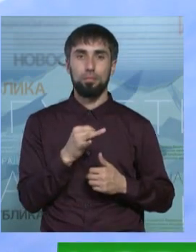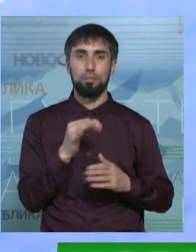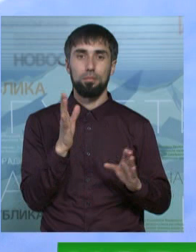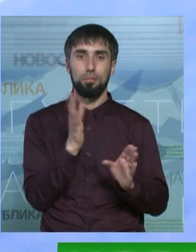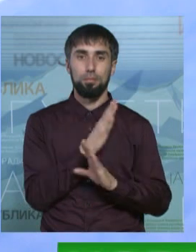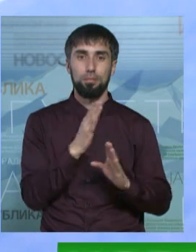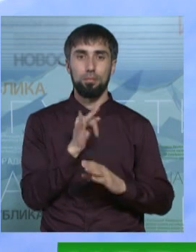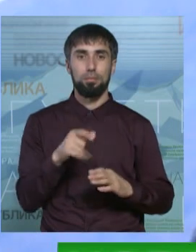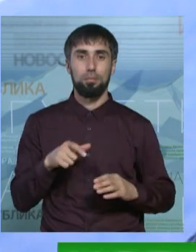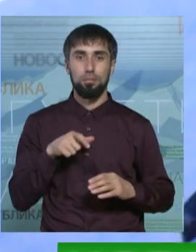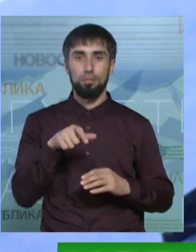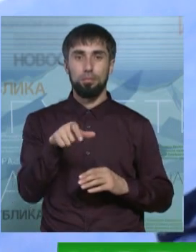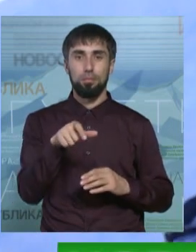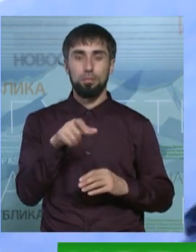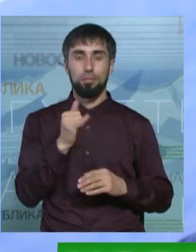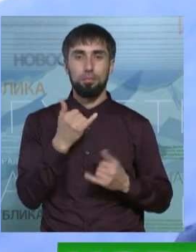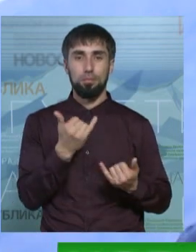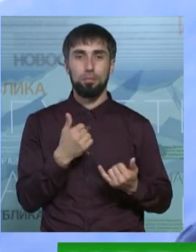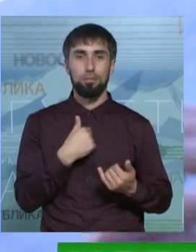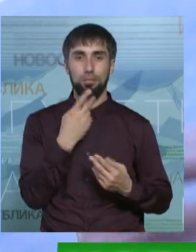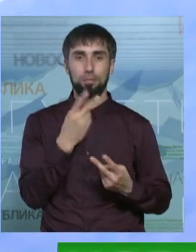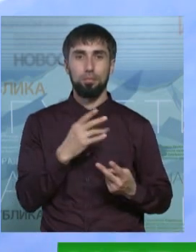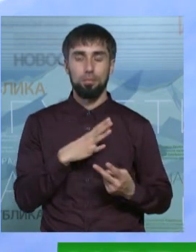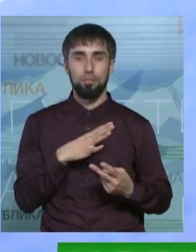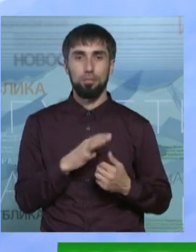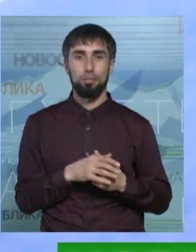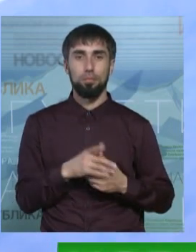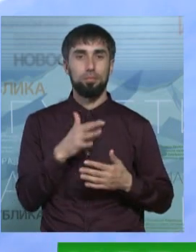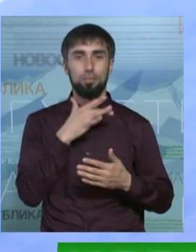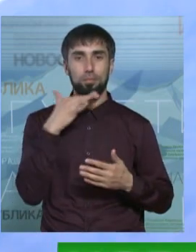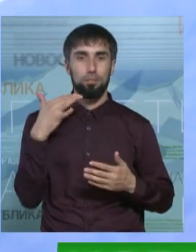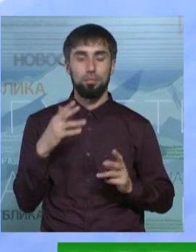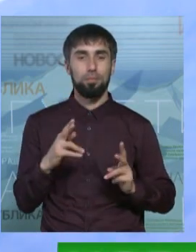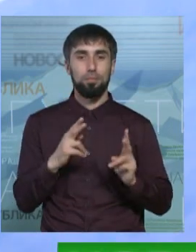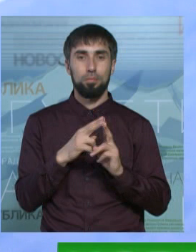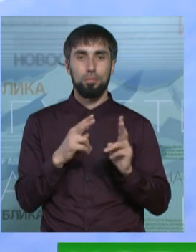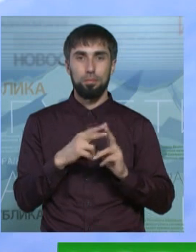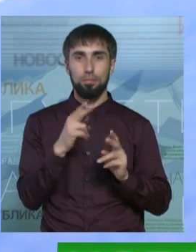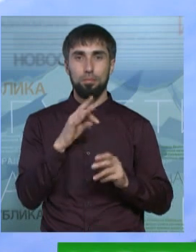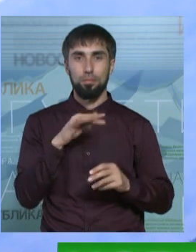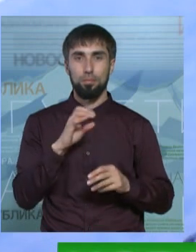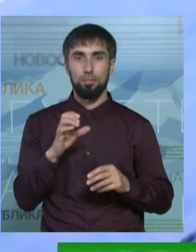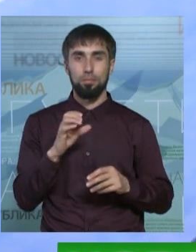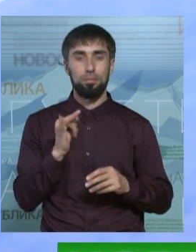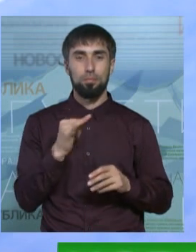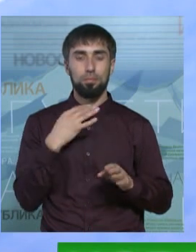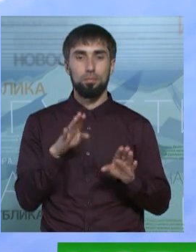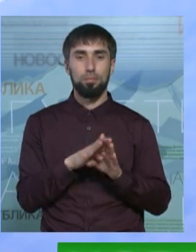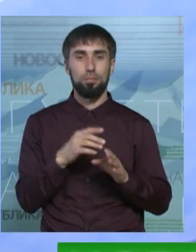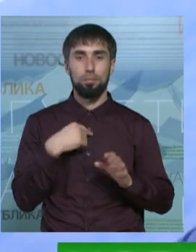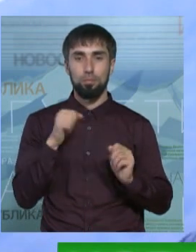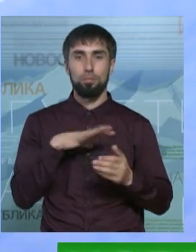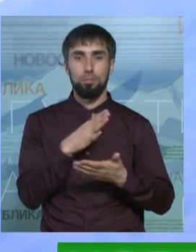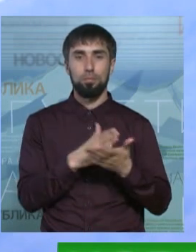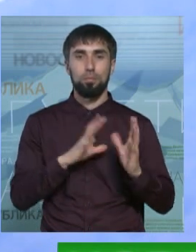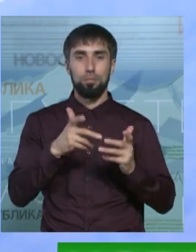точки зрения дорог, вот мы сегодня видели там множество башенных комплексов, да, такого, на самом деле, вот я объездил полмира,